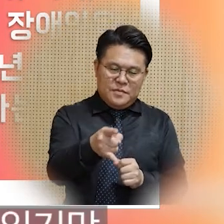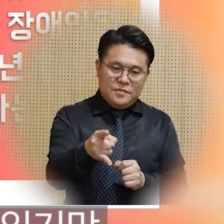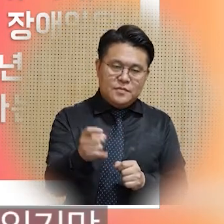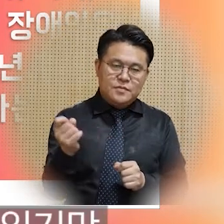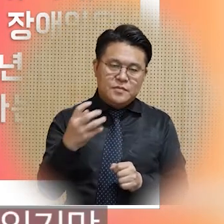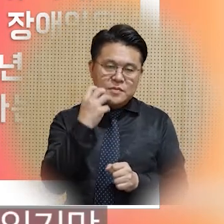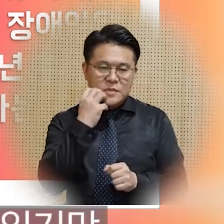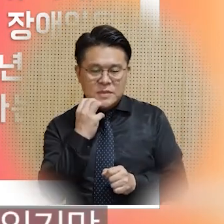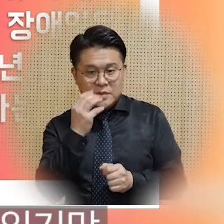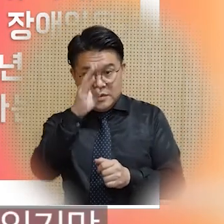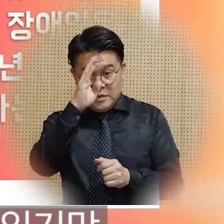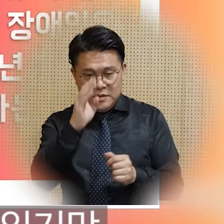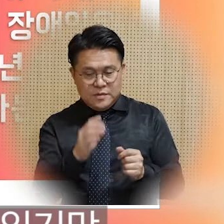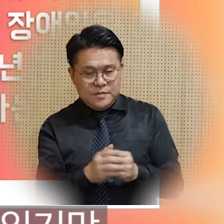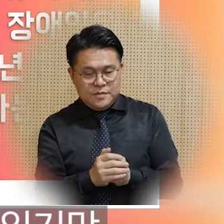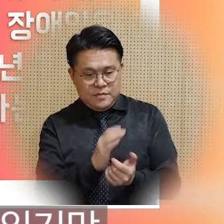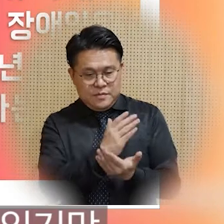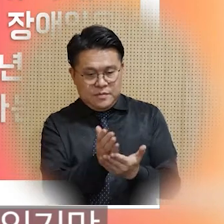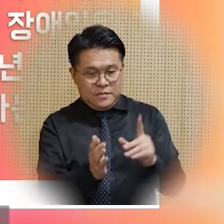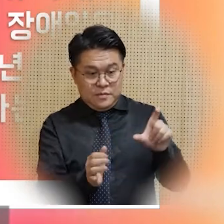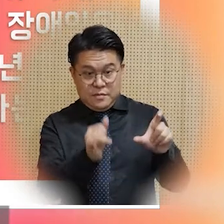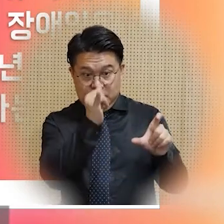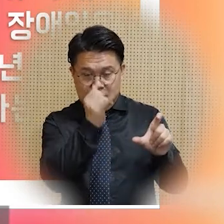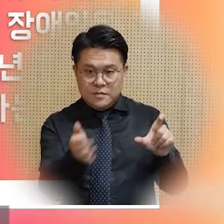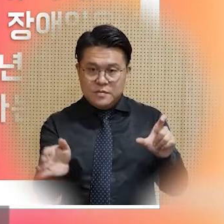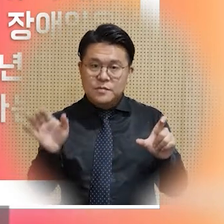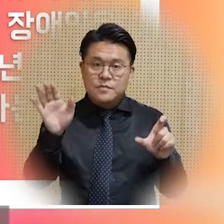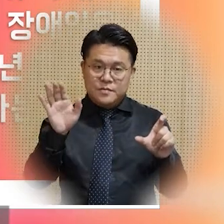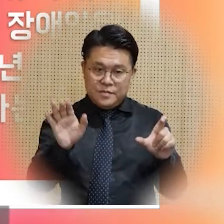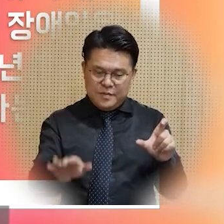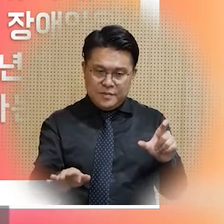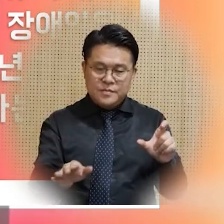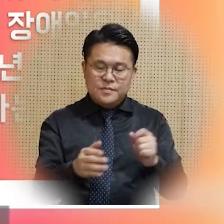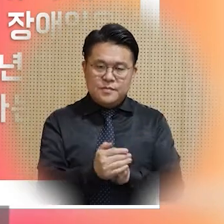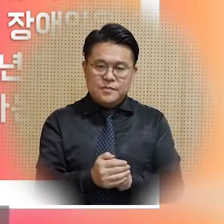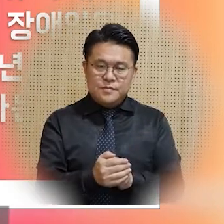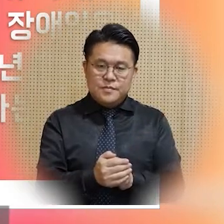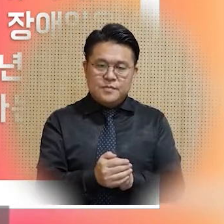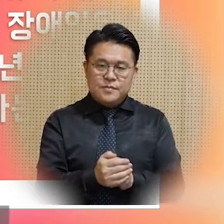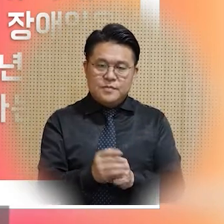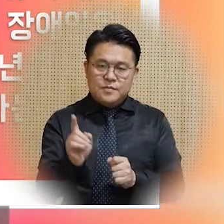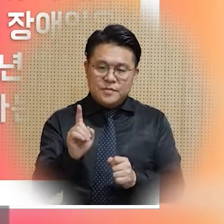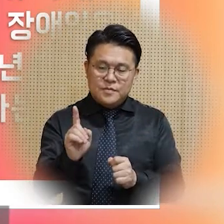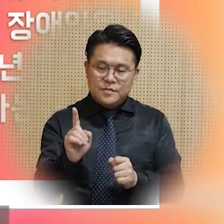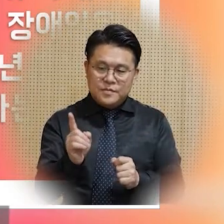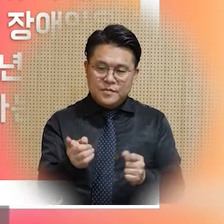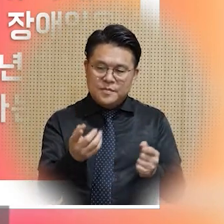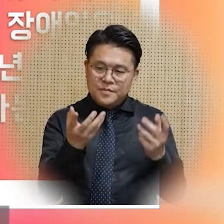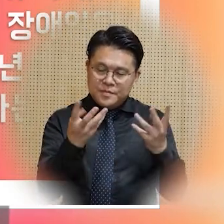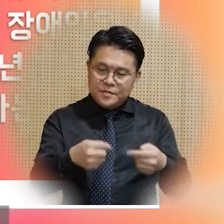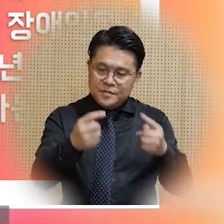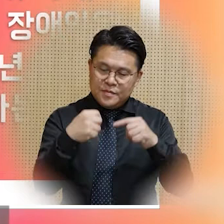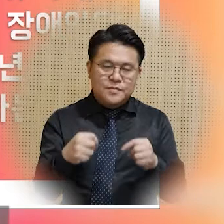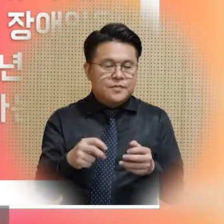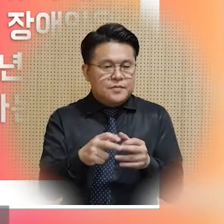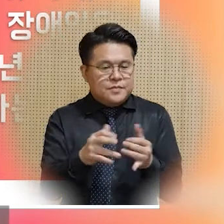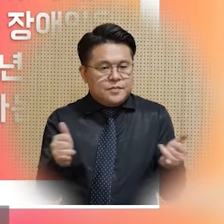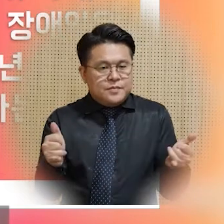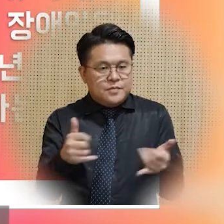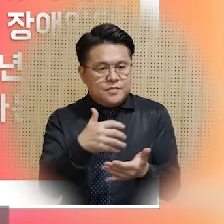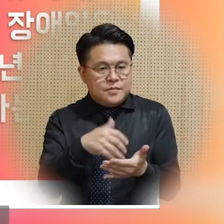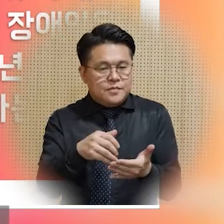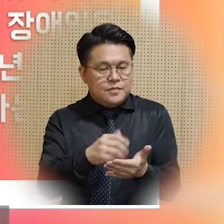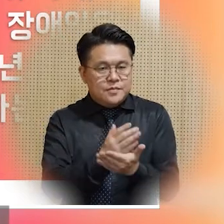뇌전증까지 15가지 장애 유형이 있지만, 그 중에서 두드러지게 인구수가 이제 많은 장애 유형은 한